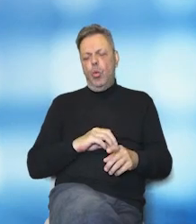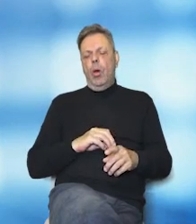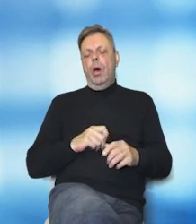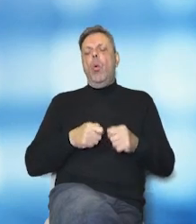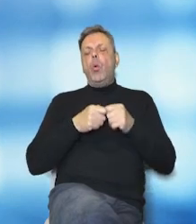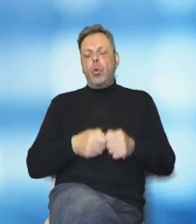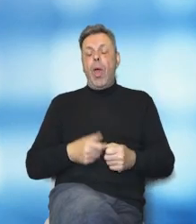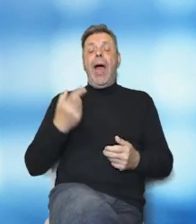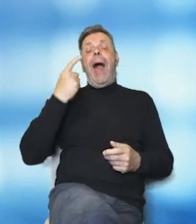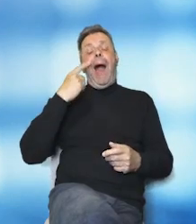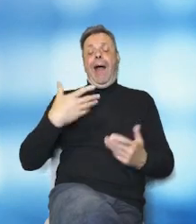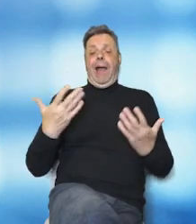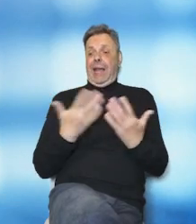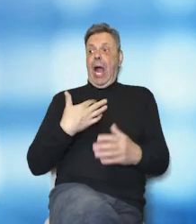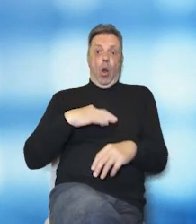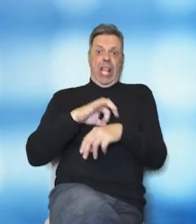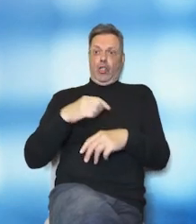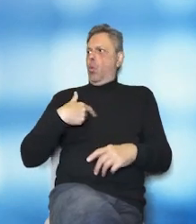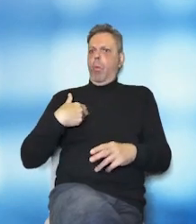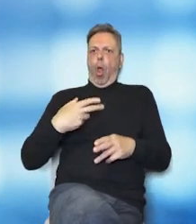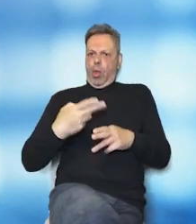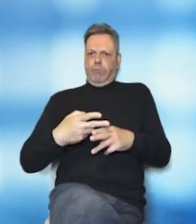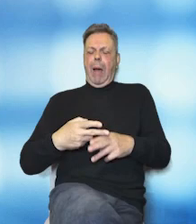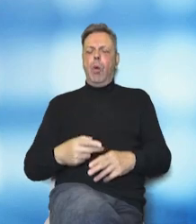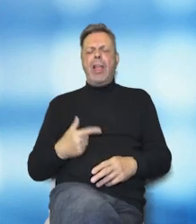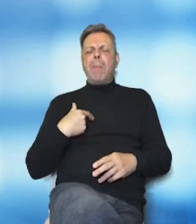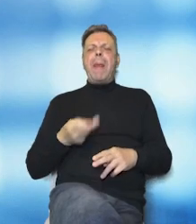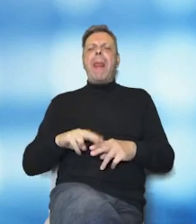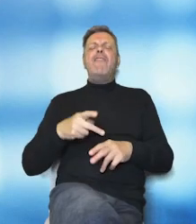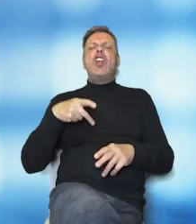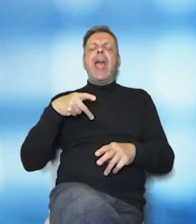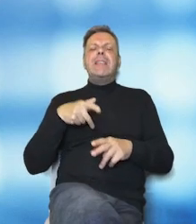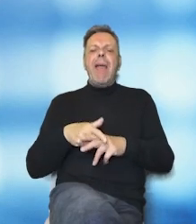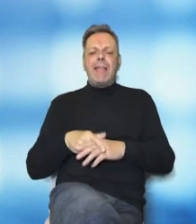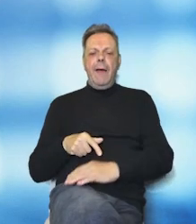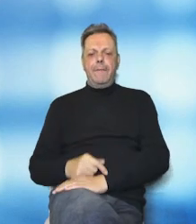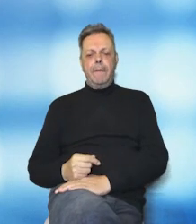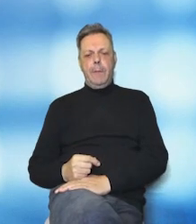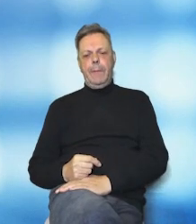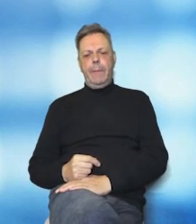mojoj ordinaciji najviše me smeta